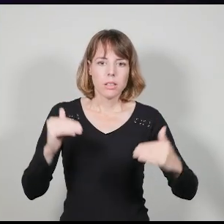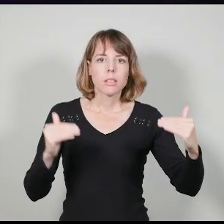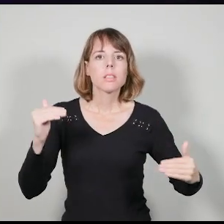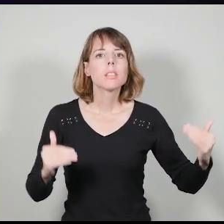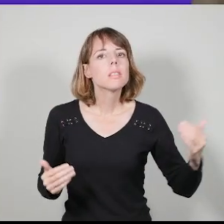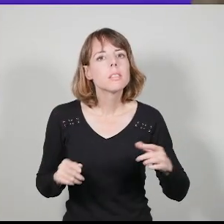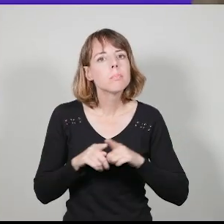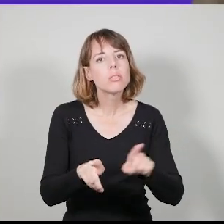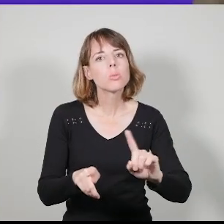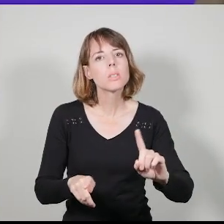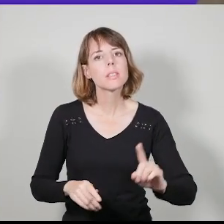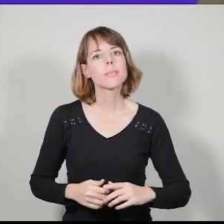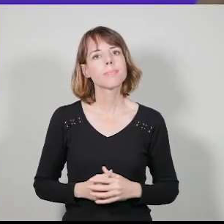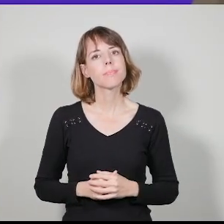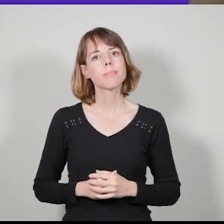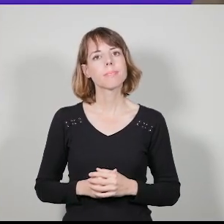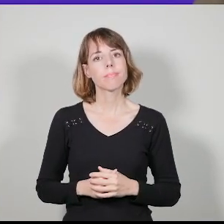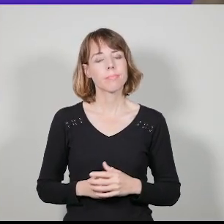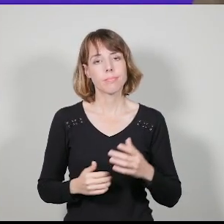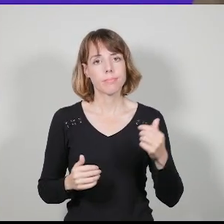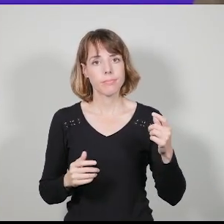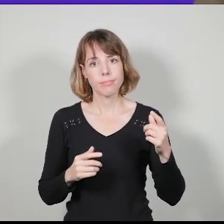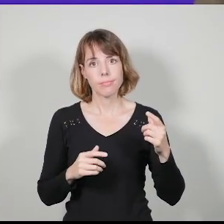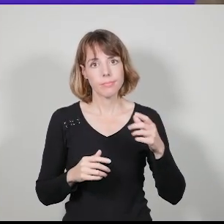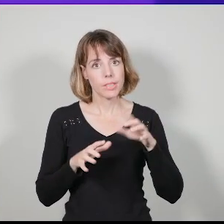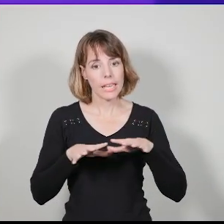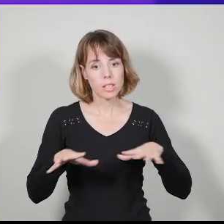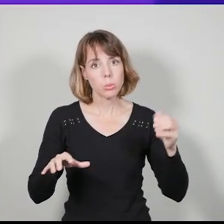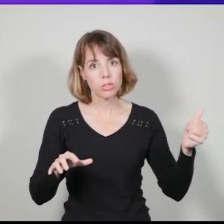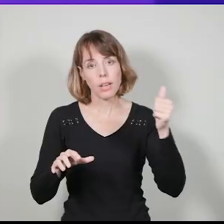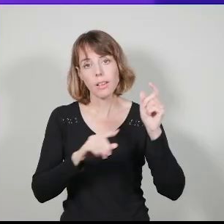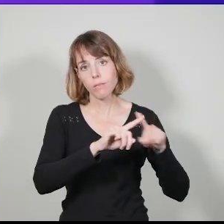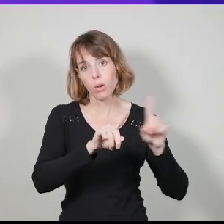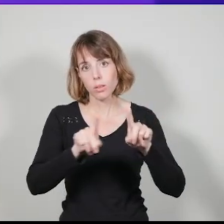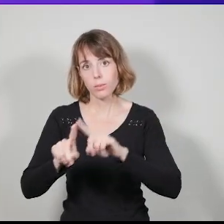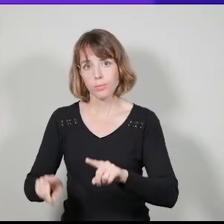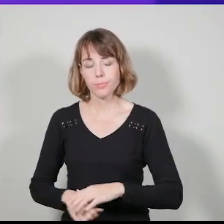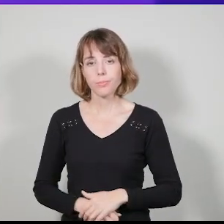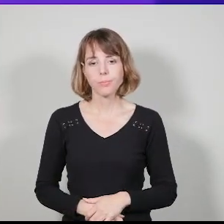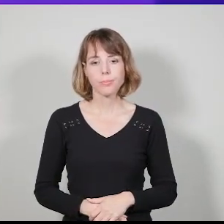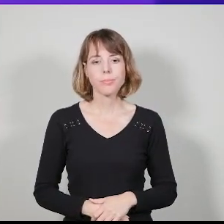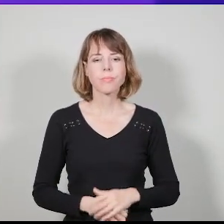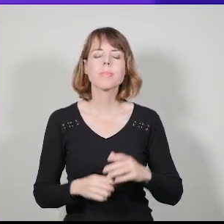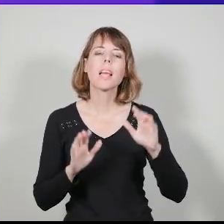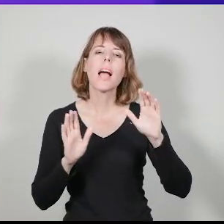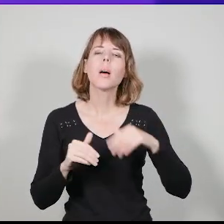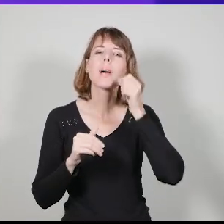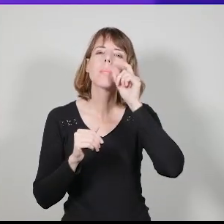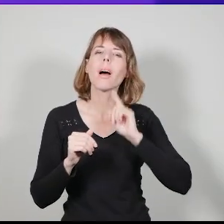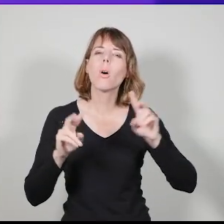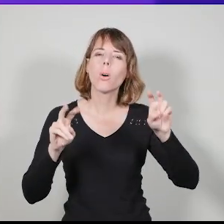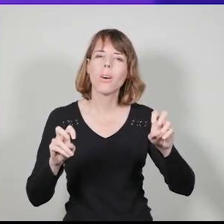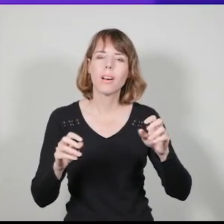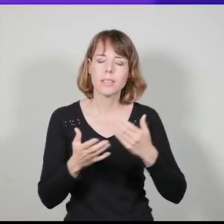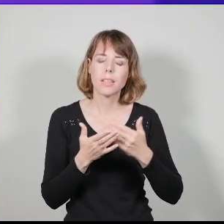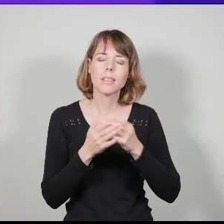n'a pas tous à la disposition les mêmes capitaux. Je dirais aussi, parce que l'histoire d'après-parents, elle est très intéressante, parce que ce que vous dites aussi dans